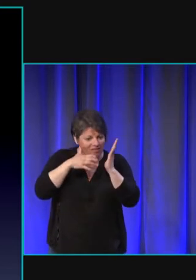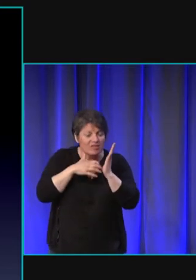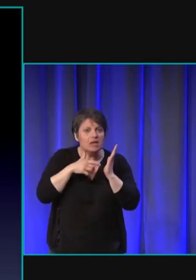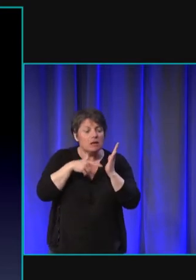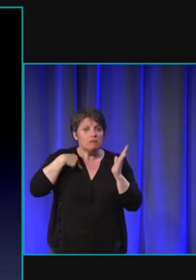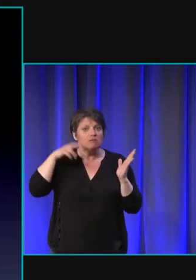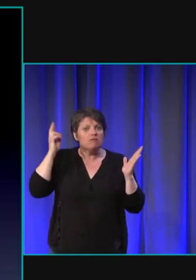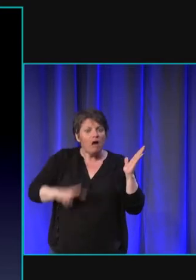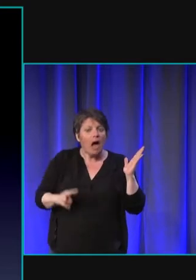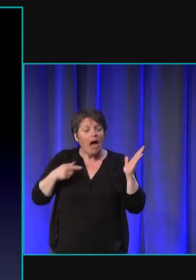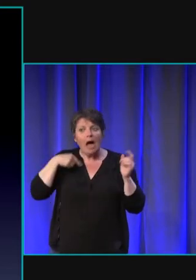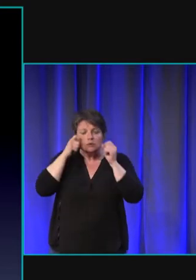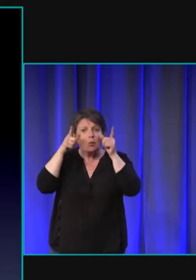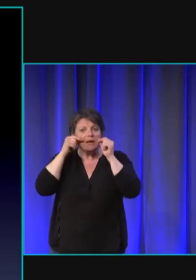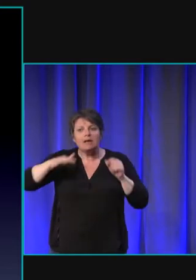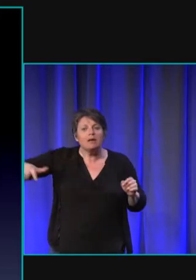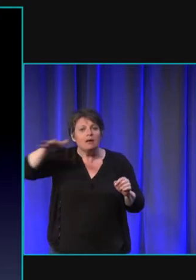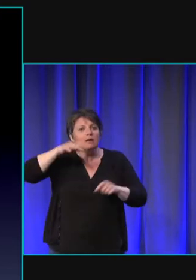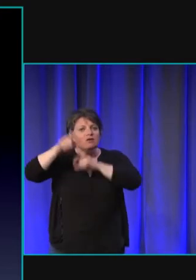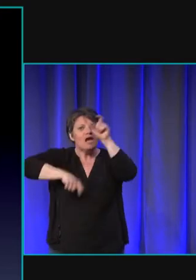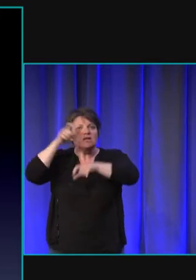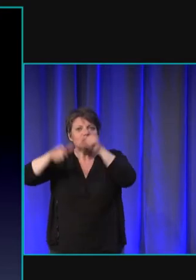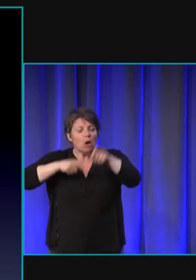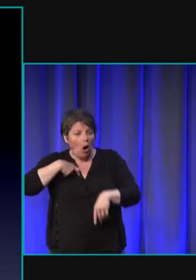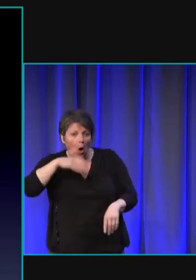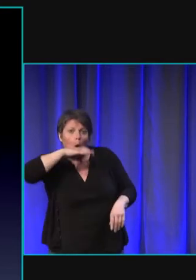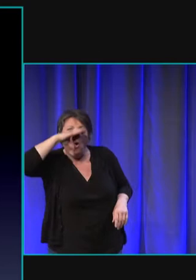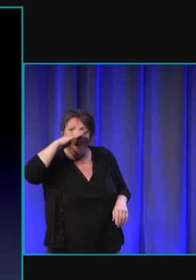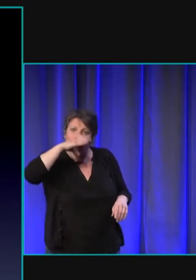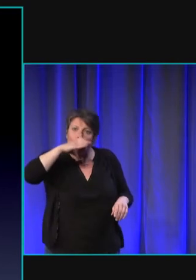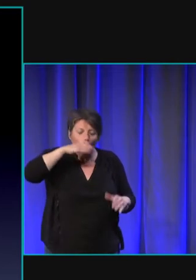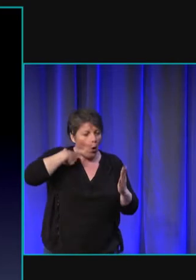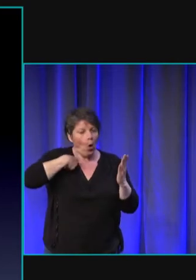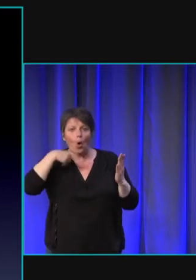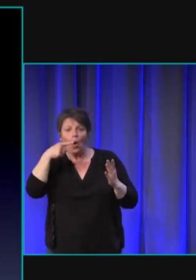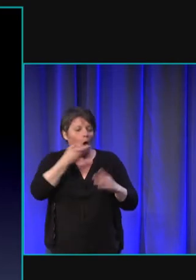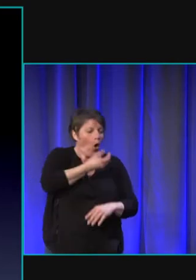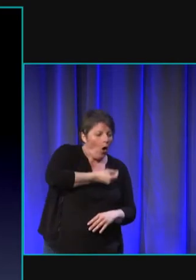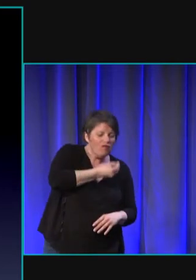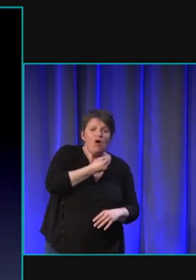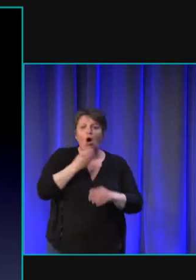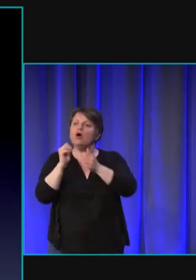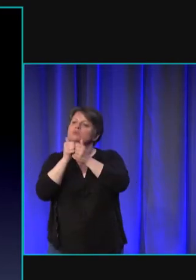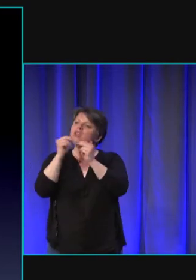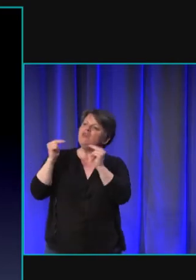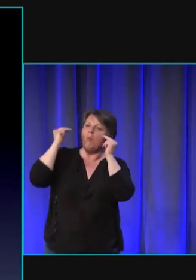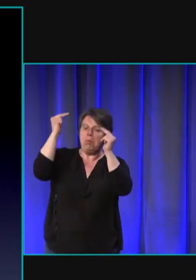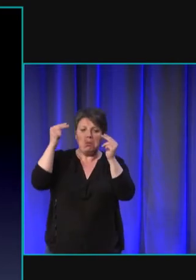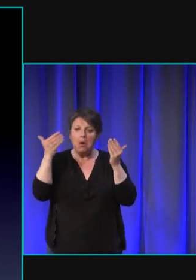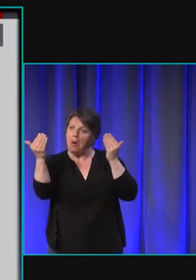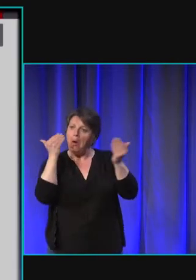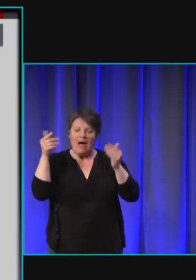été vraiment étonné de l'engouement qu'il y a eu derrière cette comparaison enfant-athlète de haut niveau.